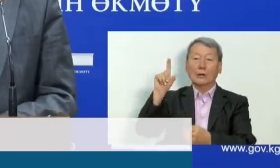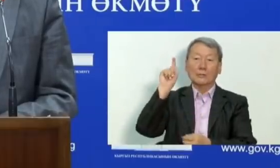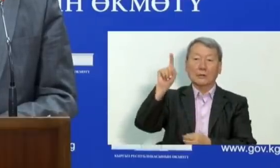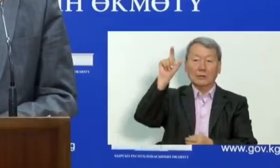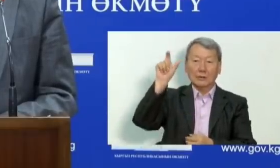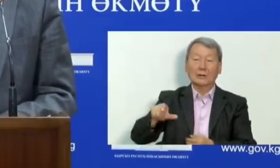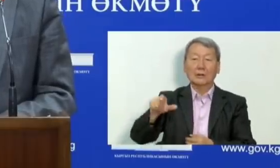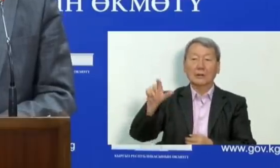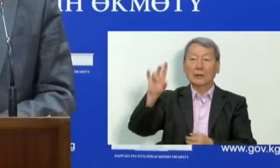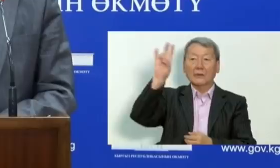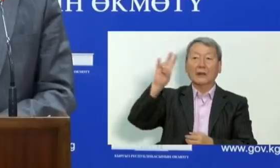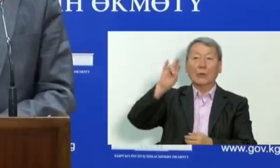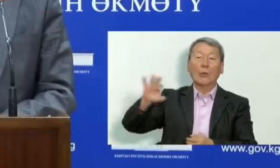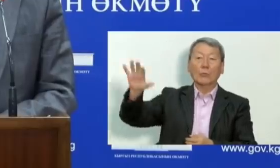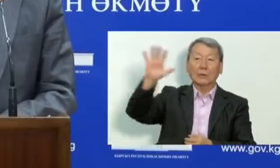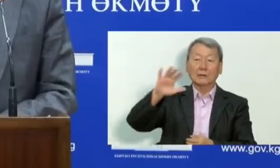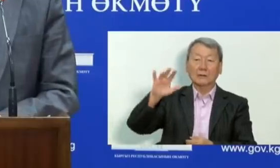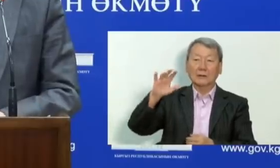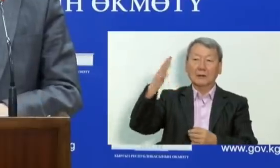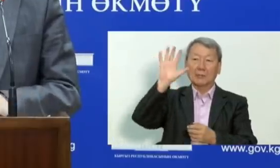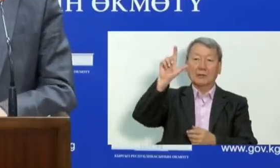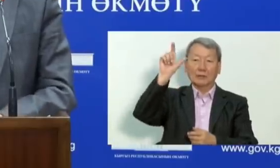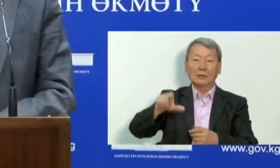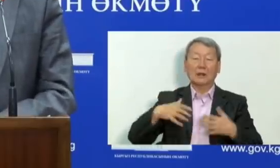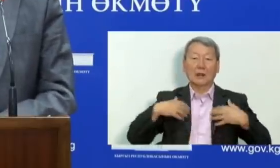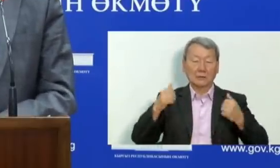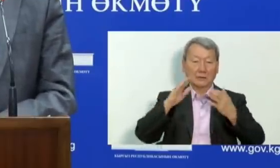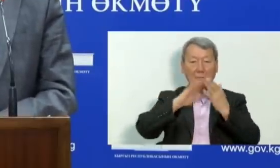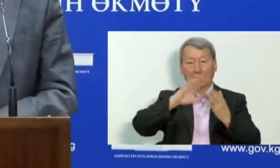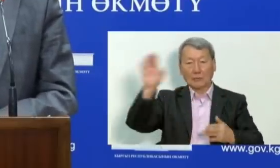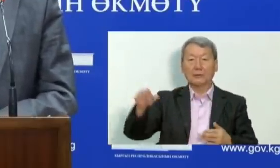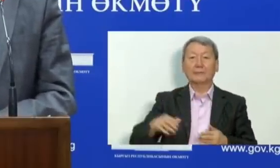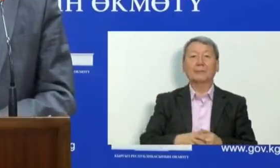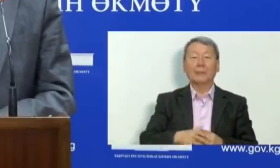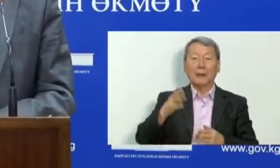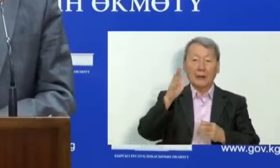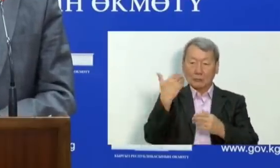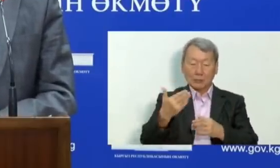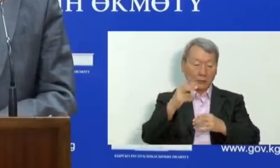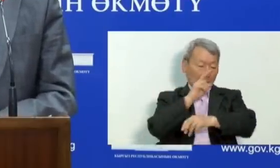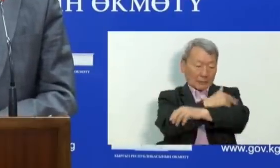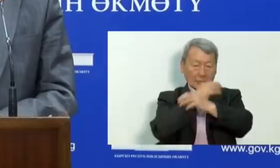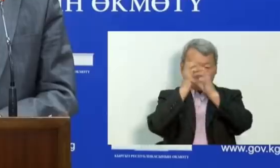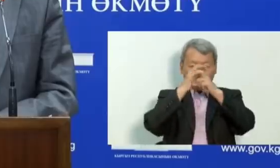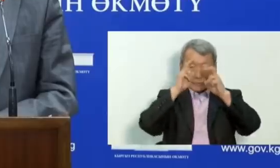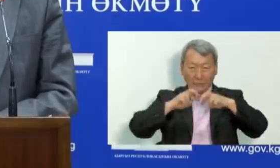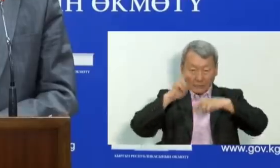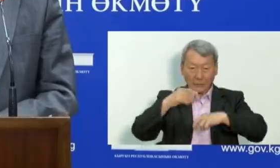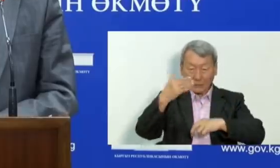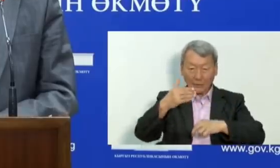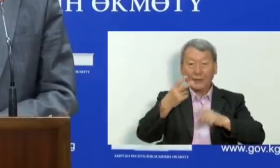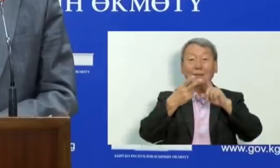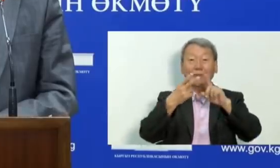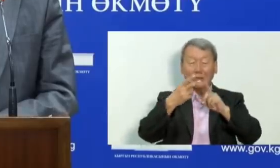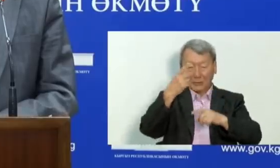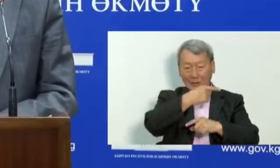1 бейтап жана Нарын областынан 5 бейтап айыгып чыгып кетишти. Лабораториялык тастыктоолору